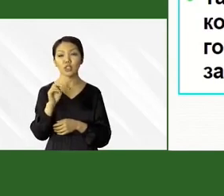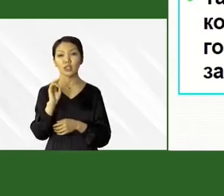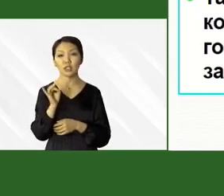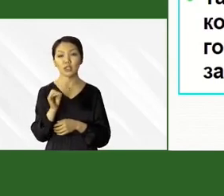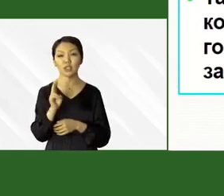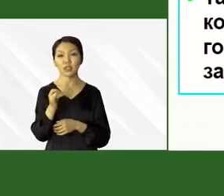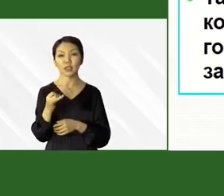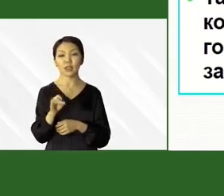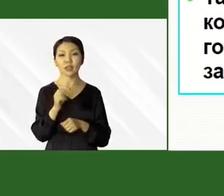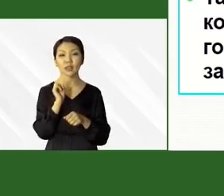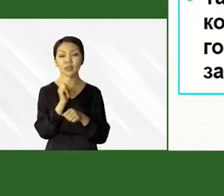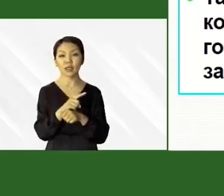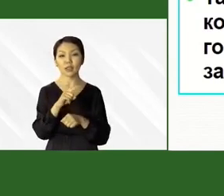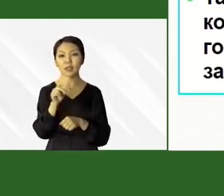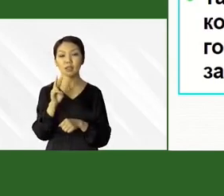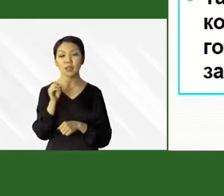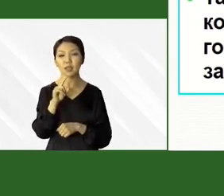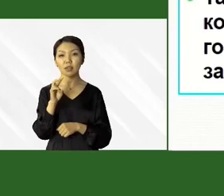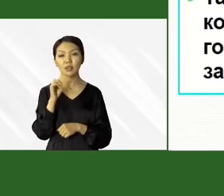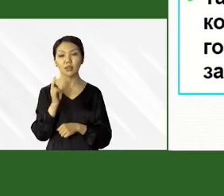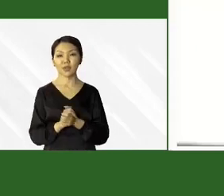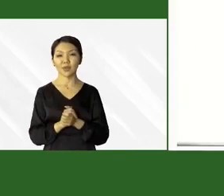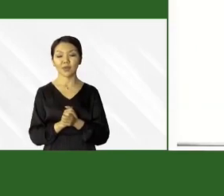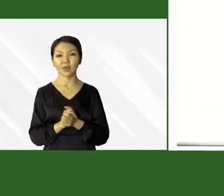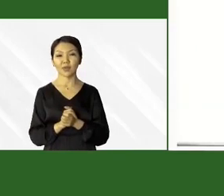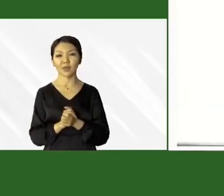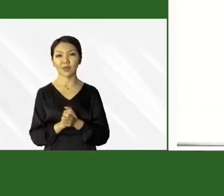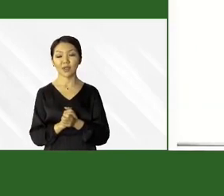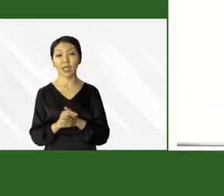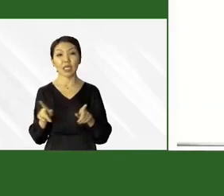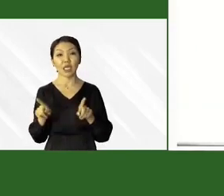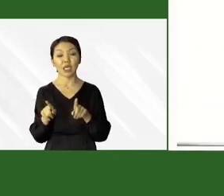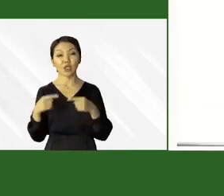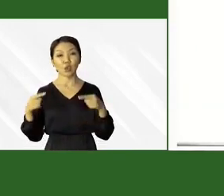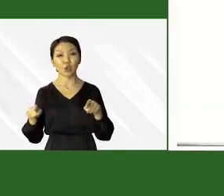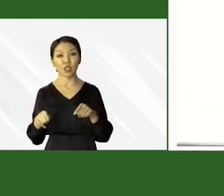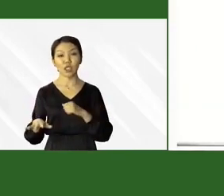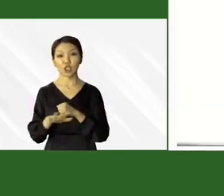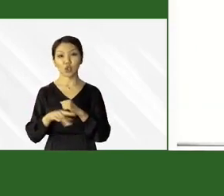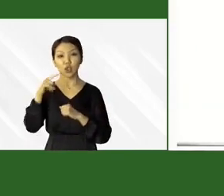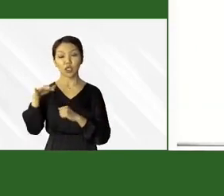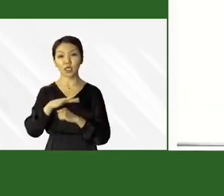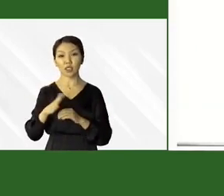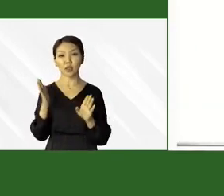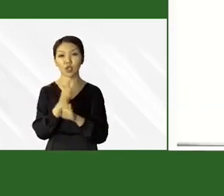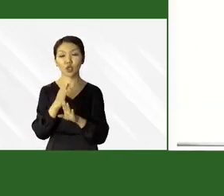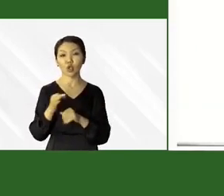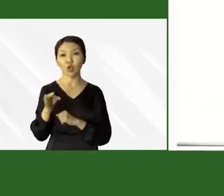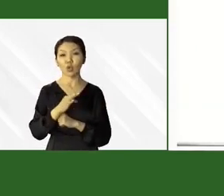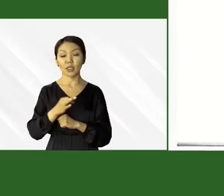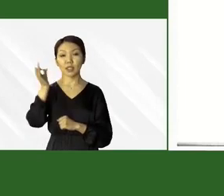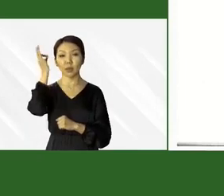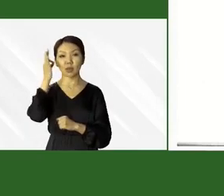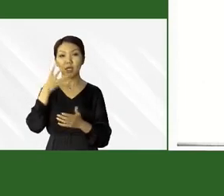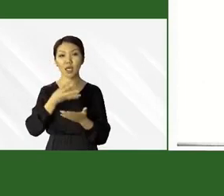значение для сохранения естественных природных комплексов. Как и на других территориях Кыргызстана, природа области